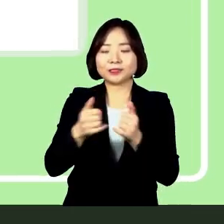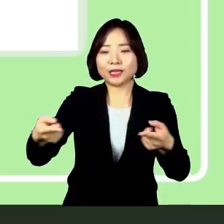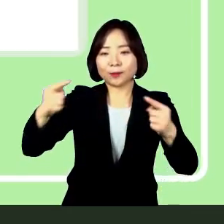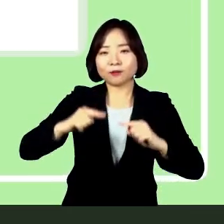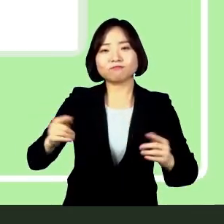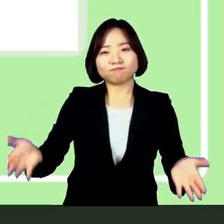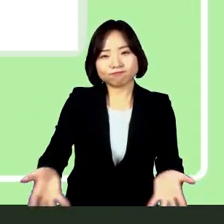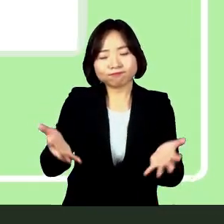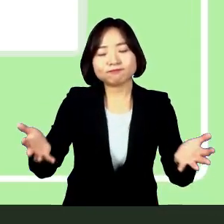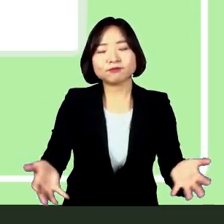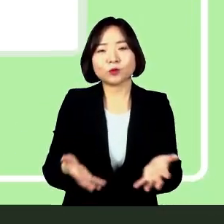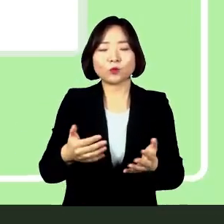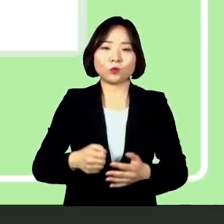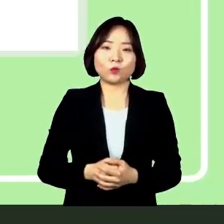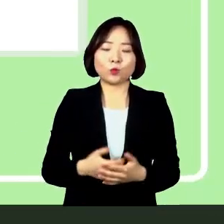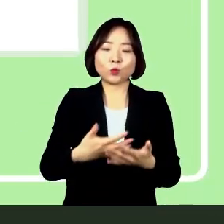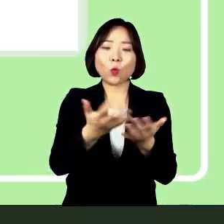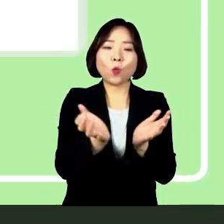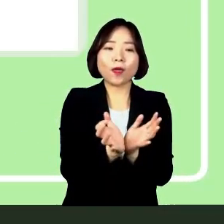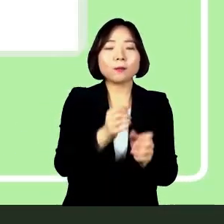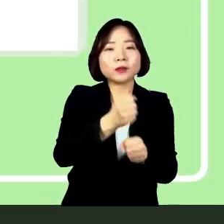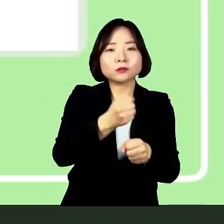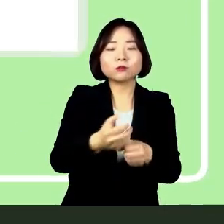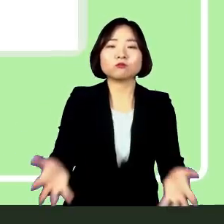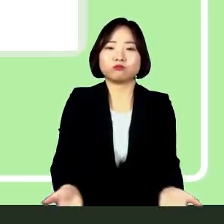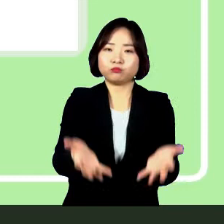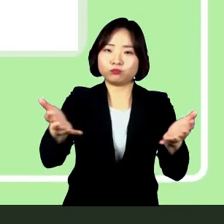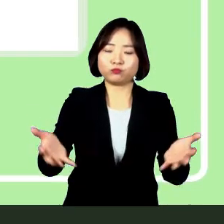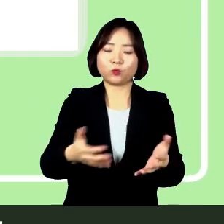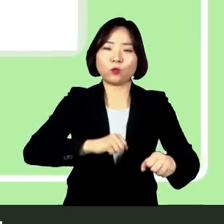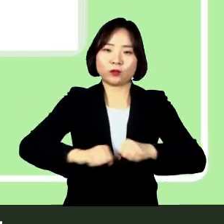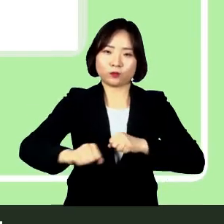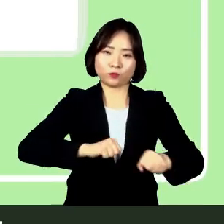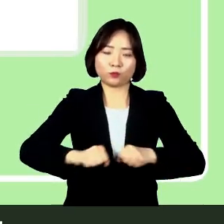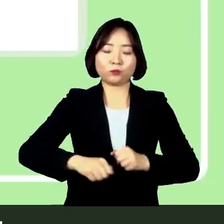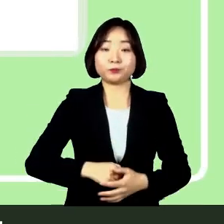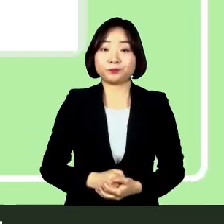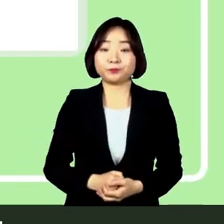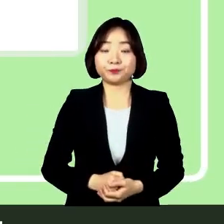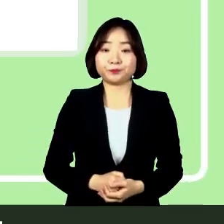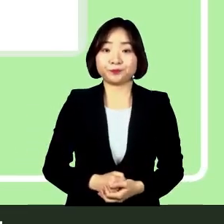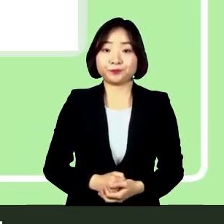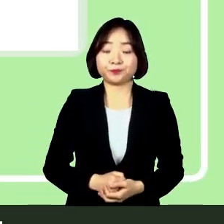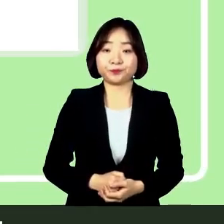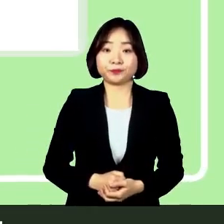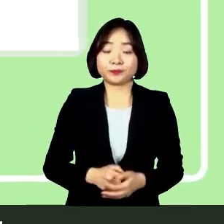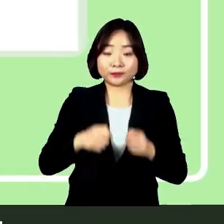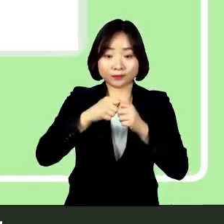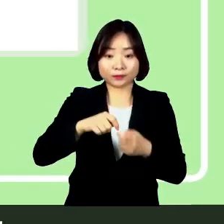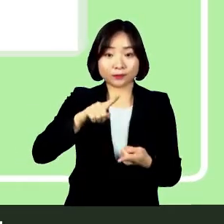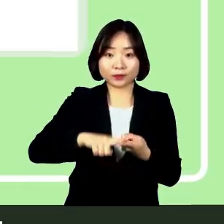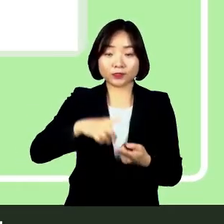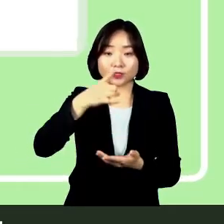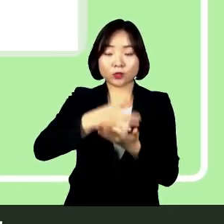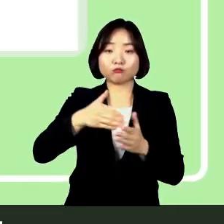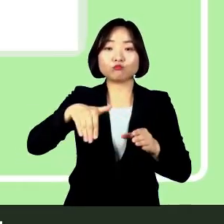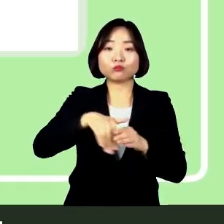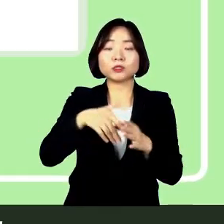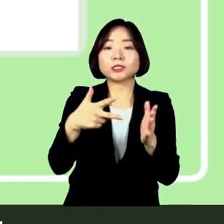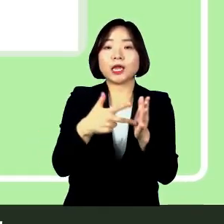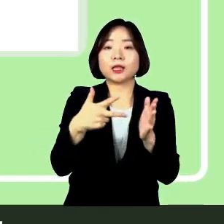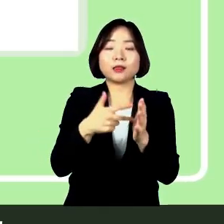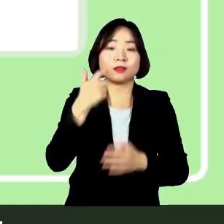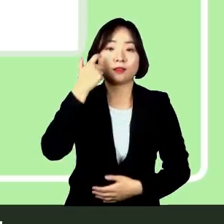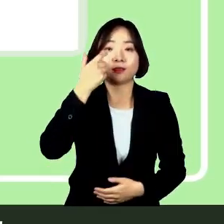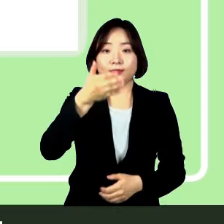독려하고 동호회 형성과 교류활동 등을 펼치게 됩니다. 보다 자세한 사항은 천안문화재단으로 문의하면 안내받을